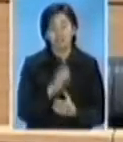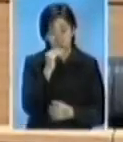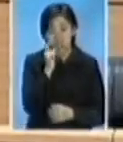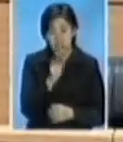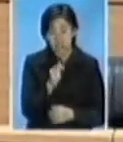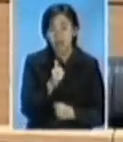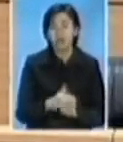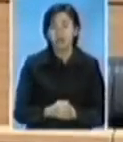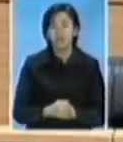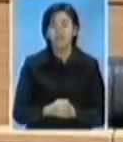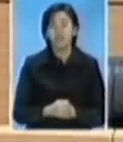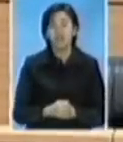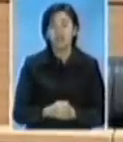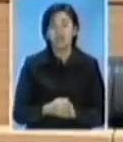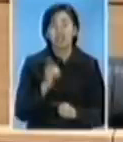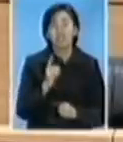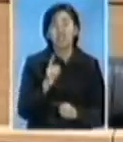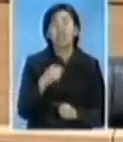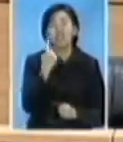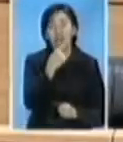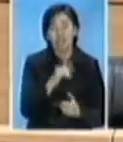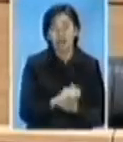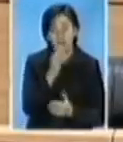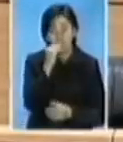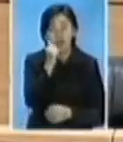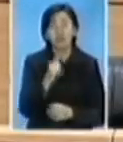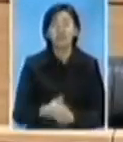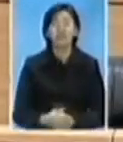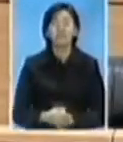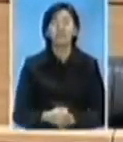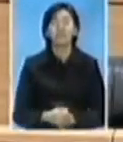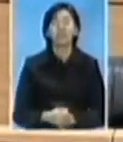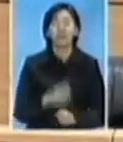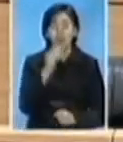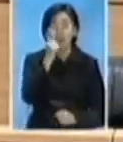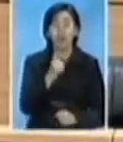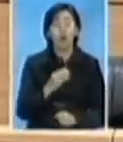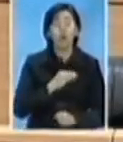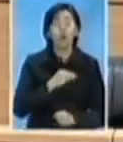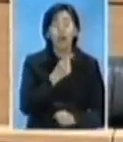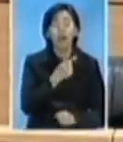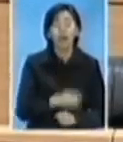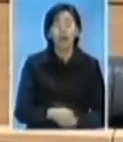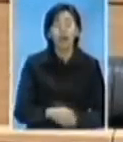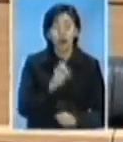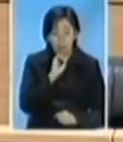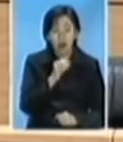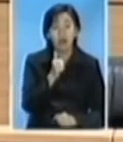ไหมว่านายทุนสามัญตัวจริงในประเทศไทยคือใครกล้าออกป่ะกล้าไหมโ